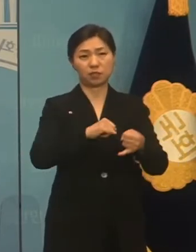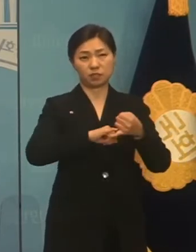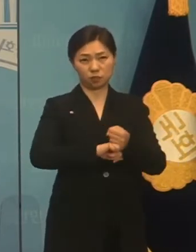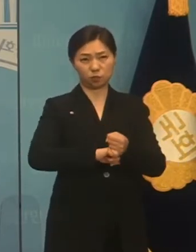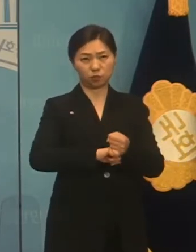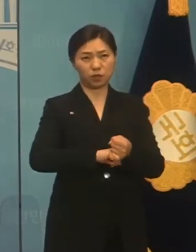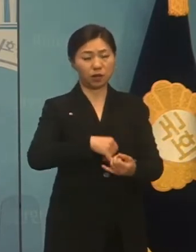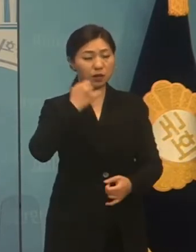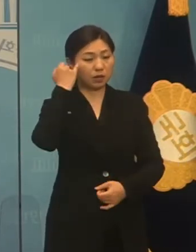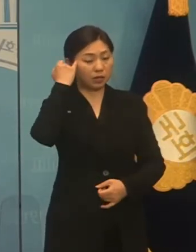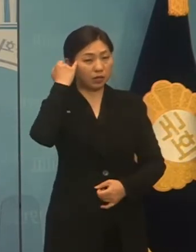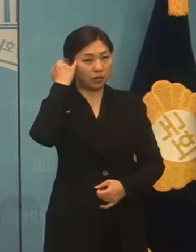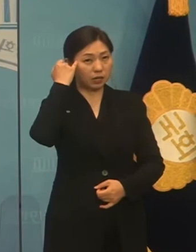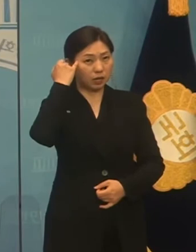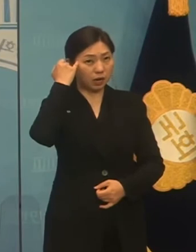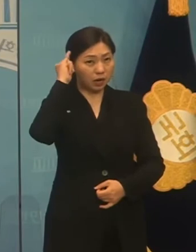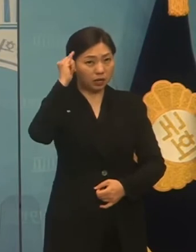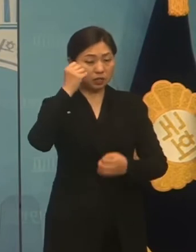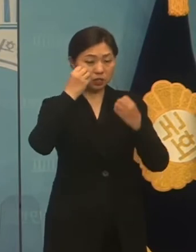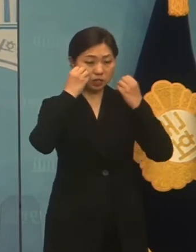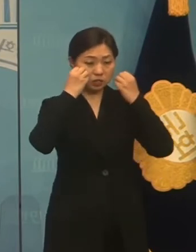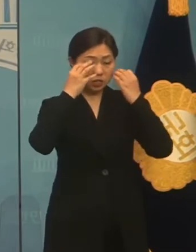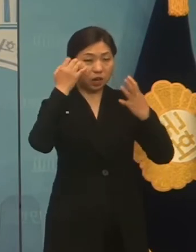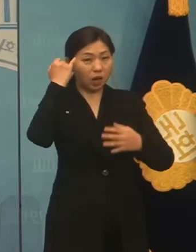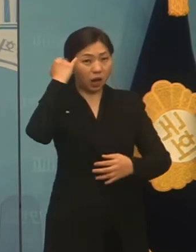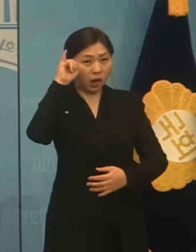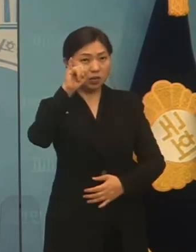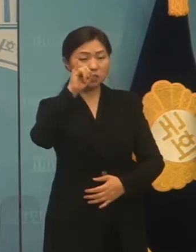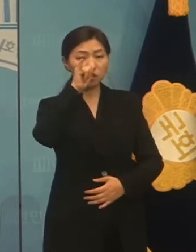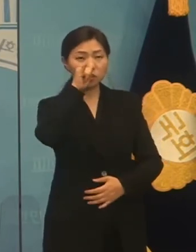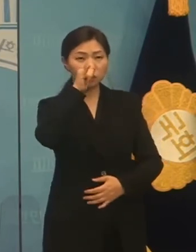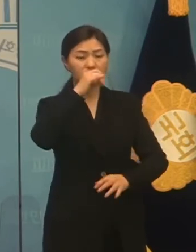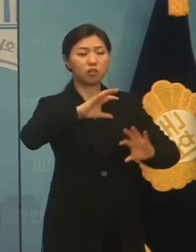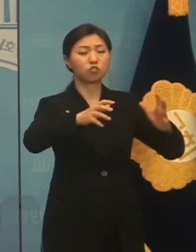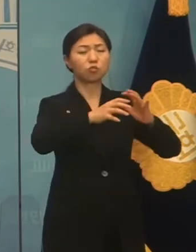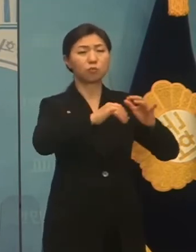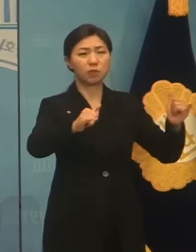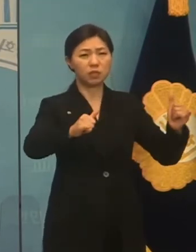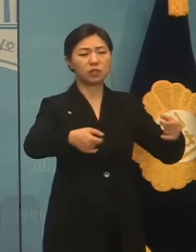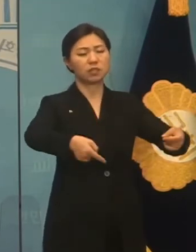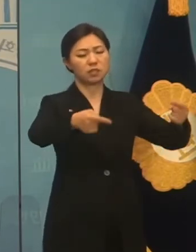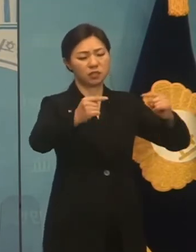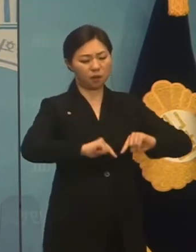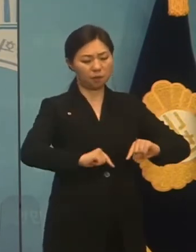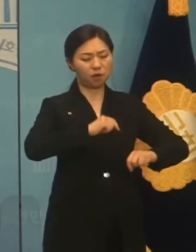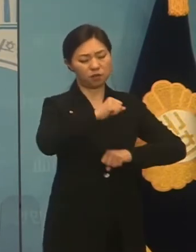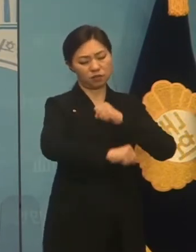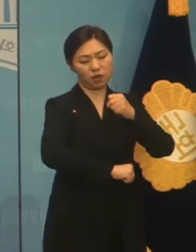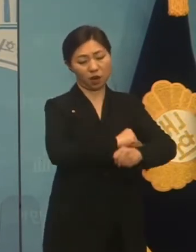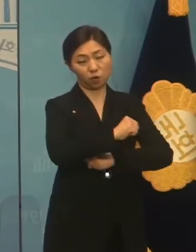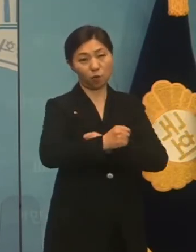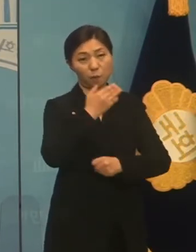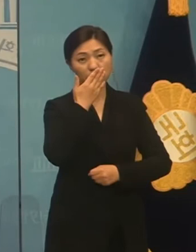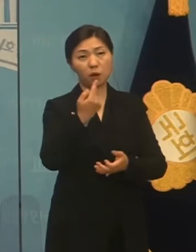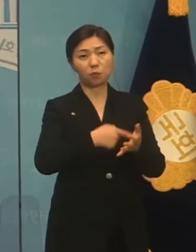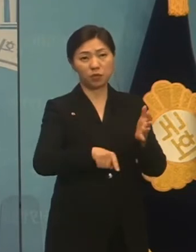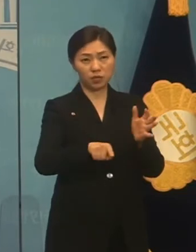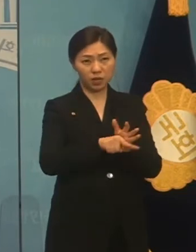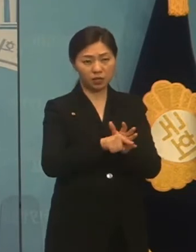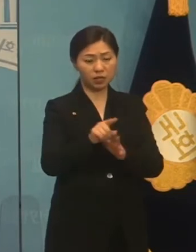창의적인 국민의 힘을 마음껏 펼칠 수 있도록 새로운 디지털 플랫폼